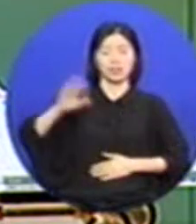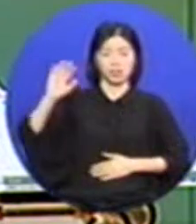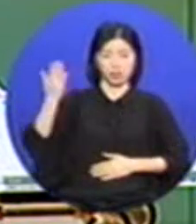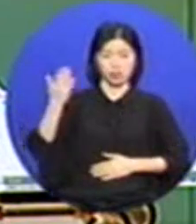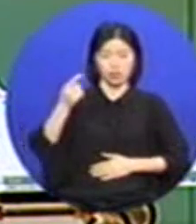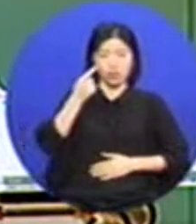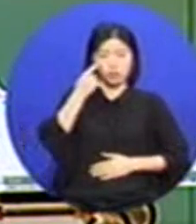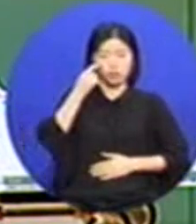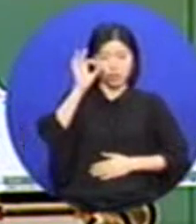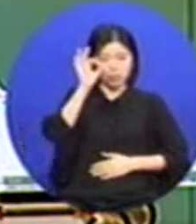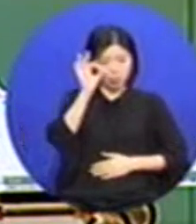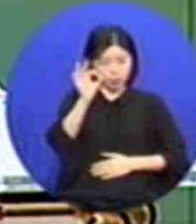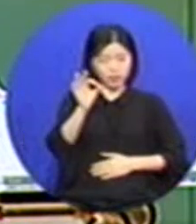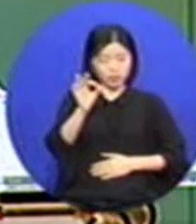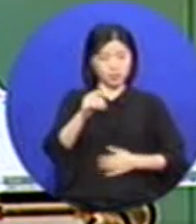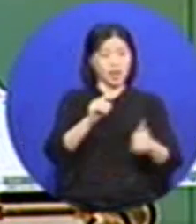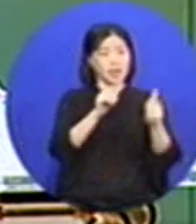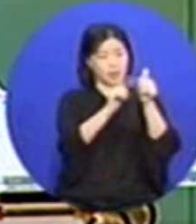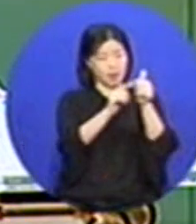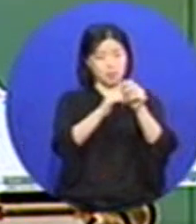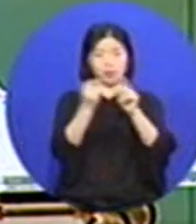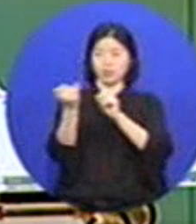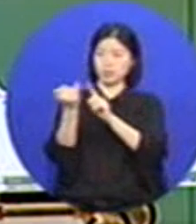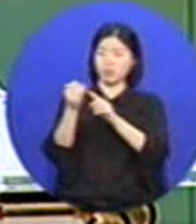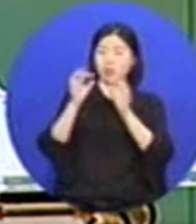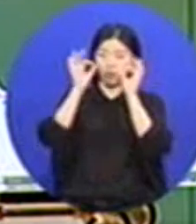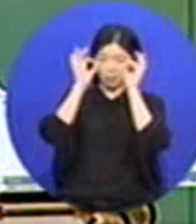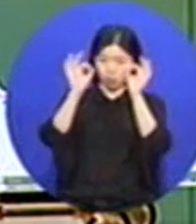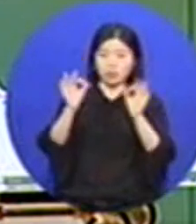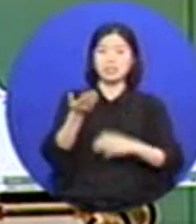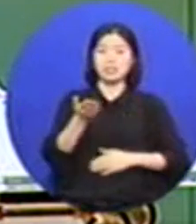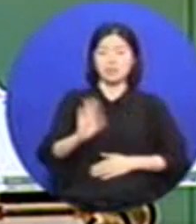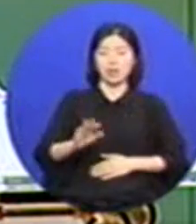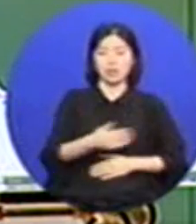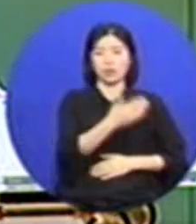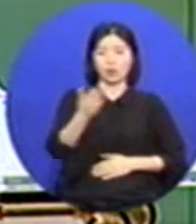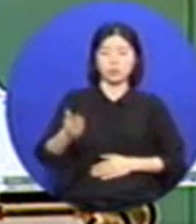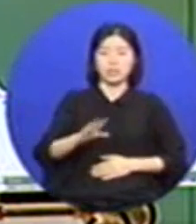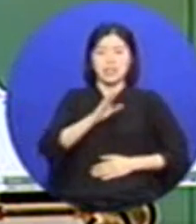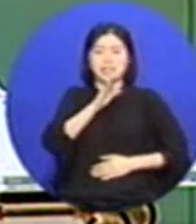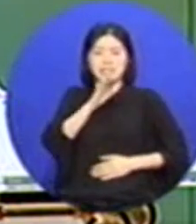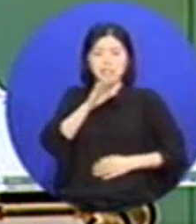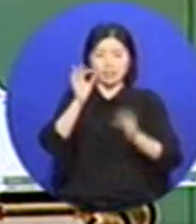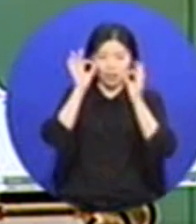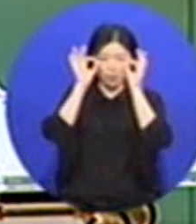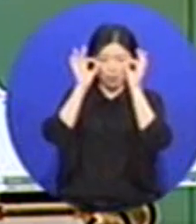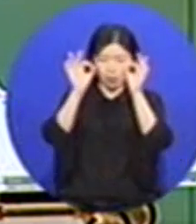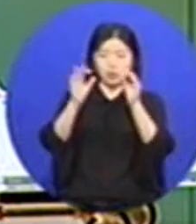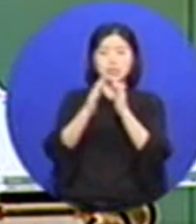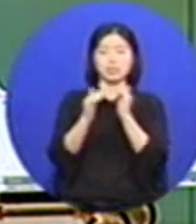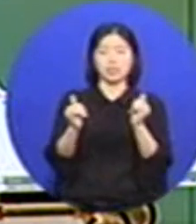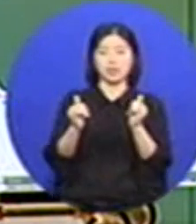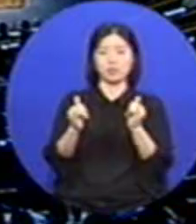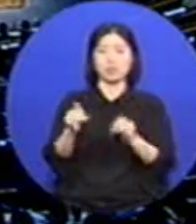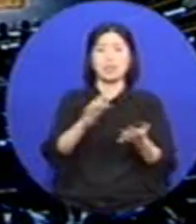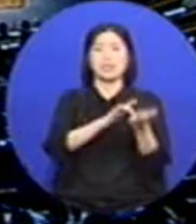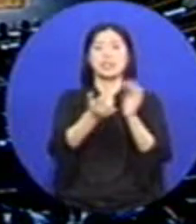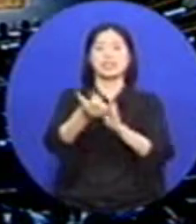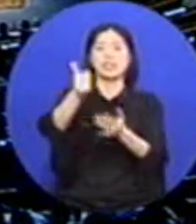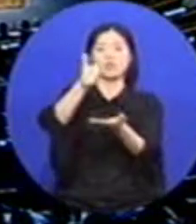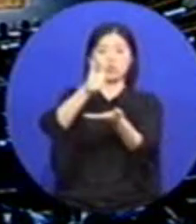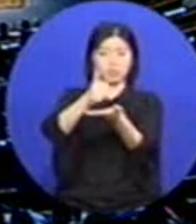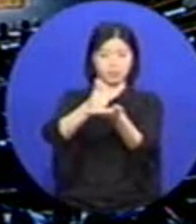보이기에 는 남편과 아내 밖에 안보이지만 여러분이 진짜 바라 보아야 될 대상은 예수님이 세요 그